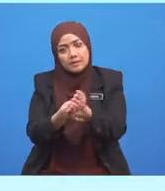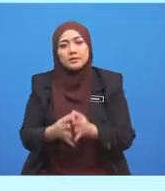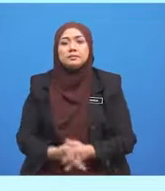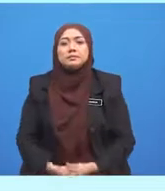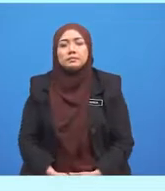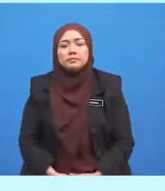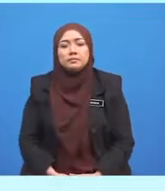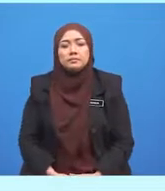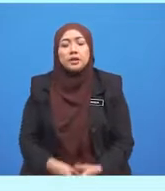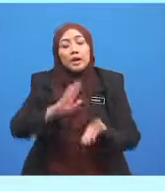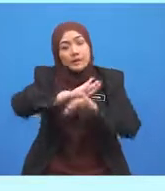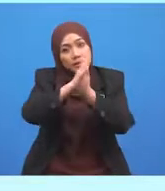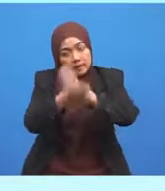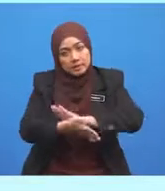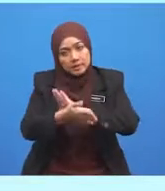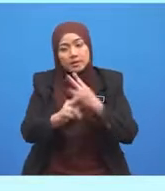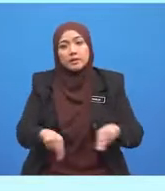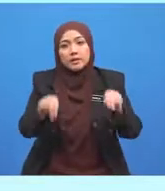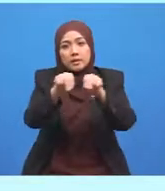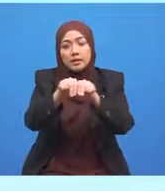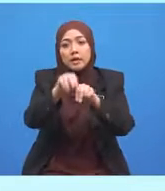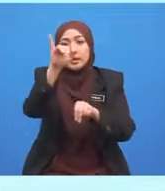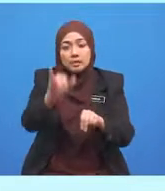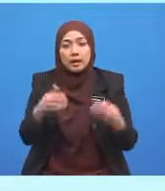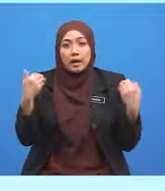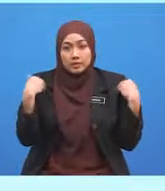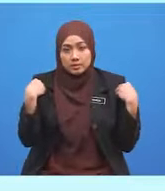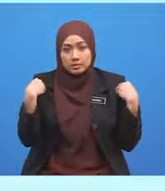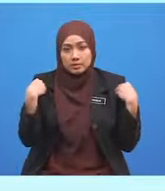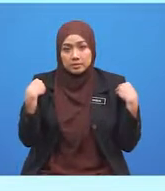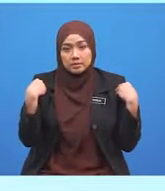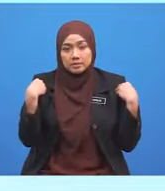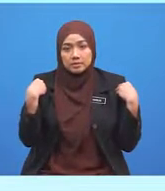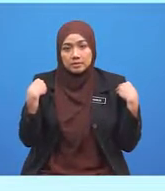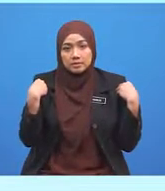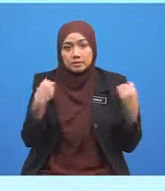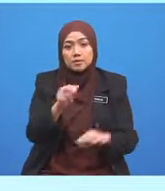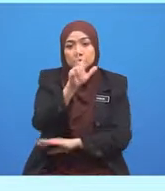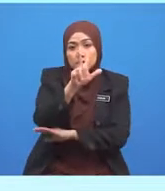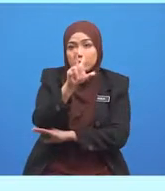Maka nilai wang yang ada di atas meja ini ialah